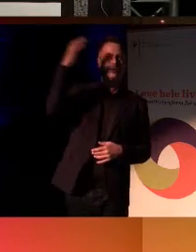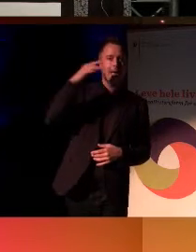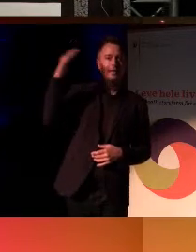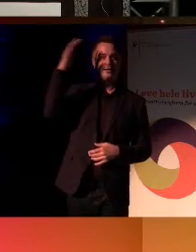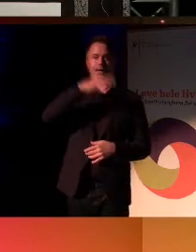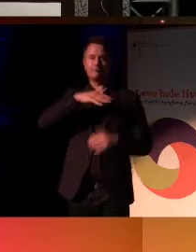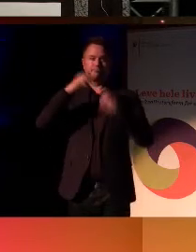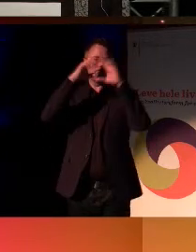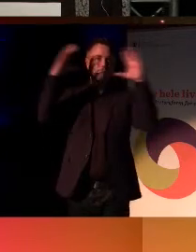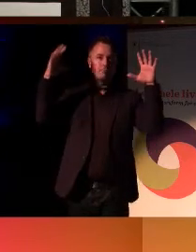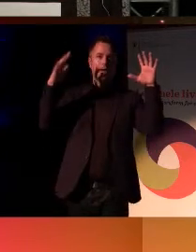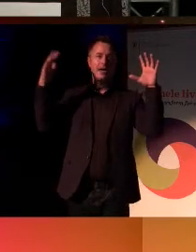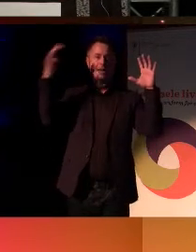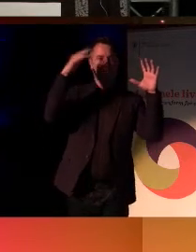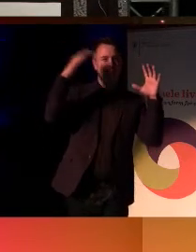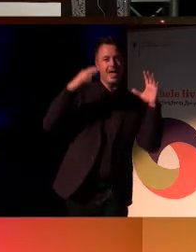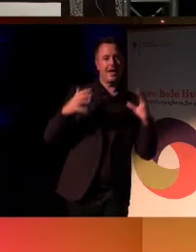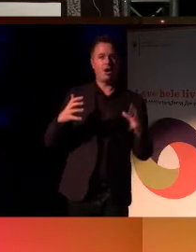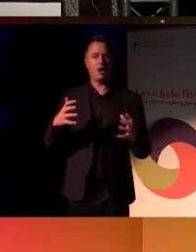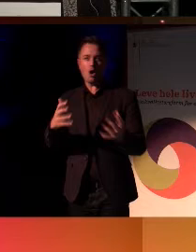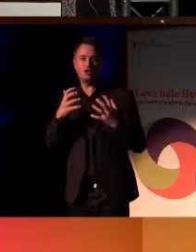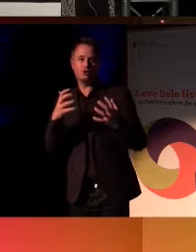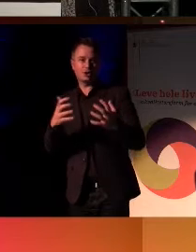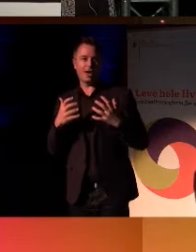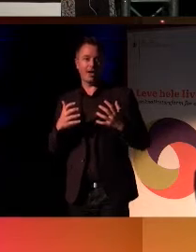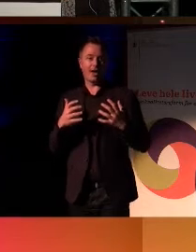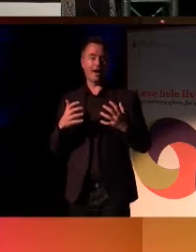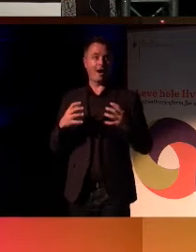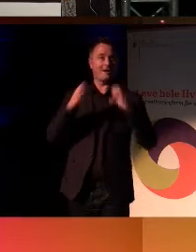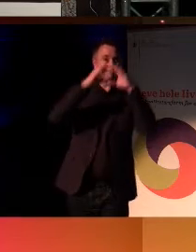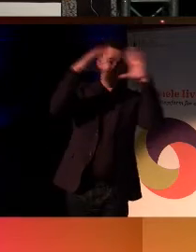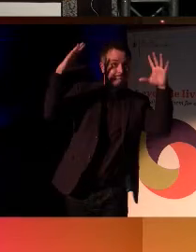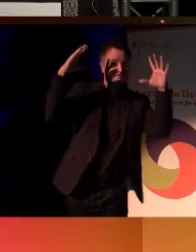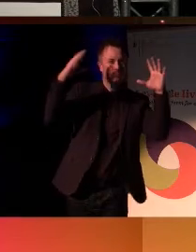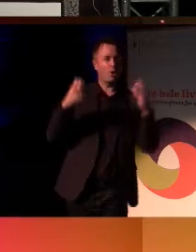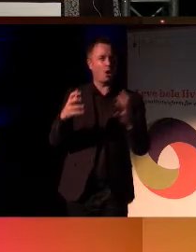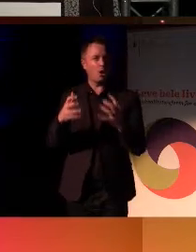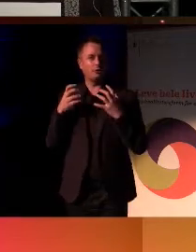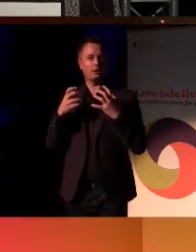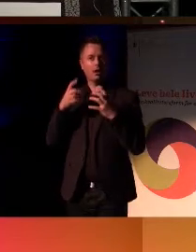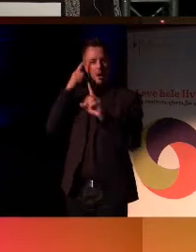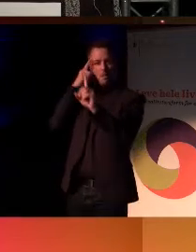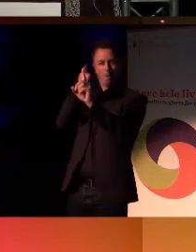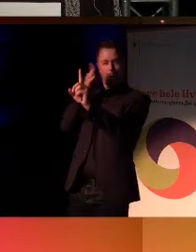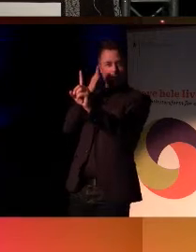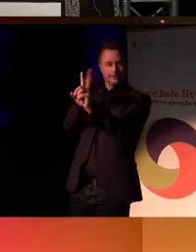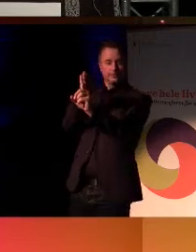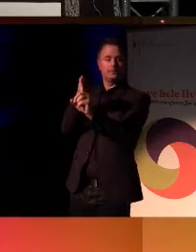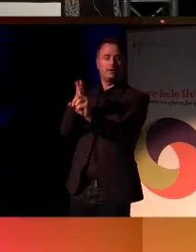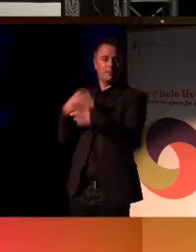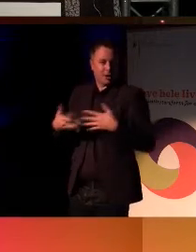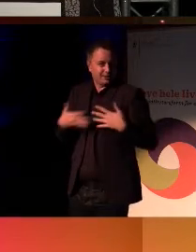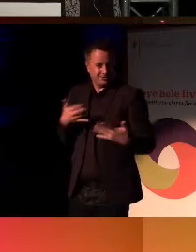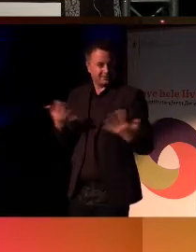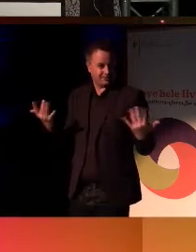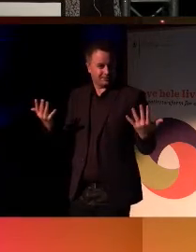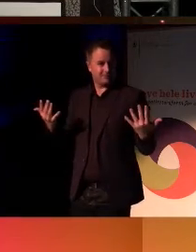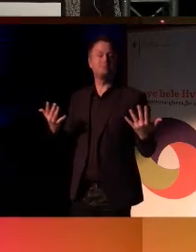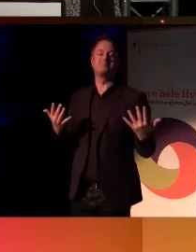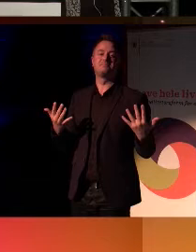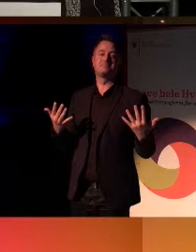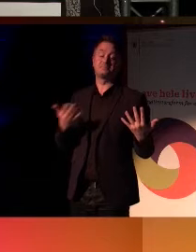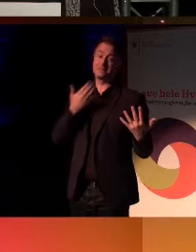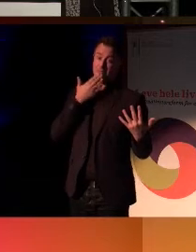reflektere, ønske. Tenke det og ønske det. Hvor vil vi hen med vår praksis? Men for at vi